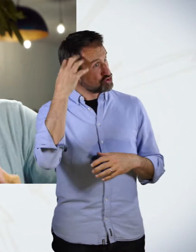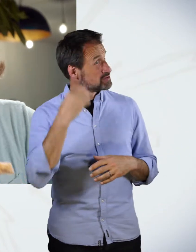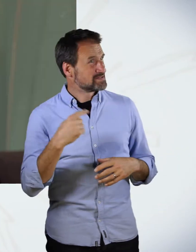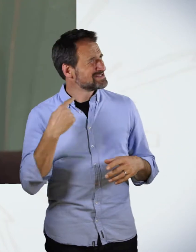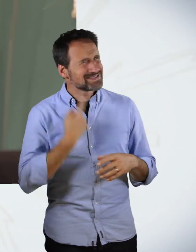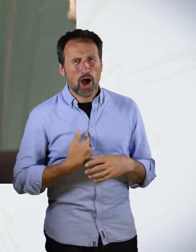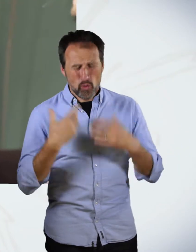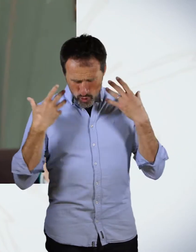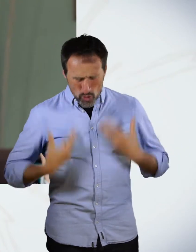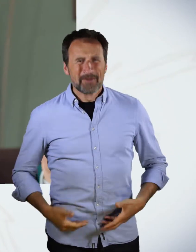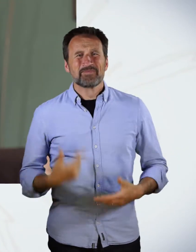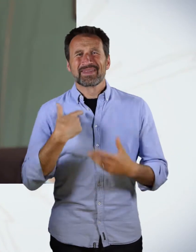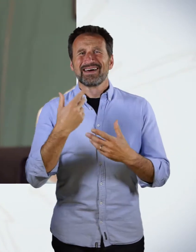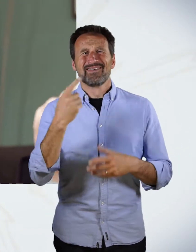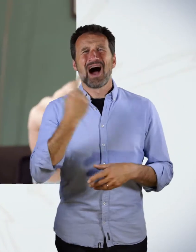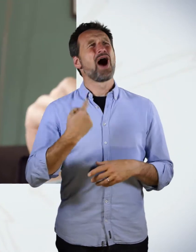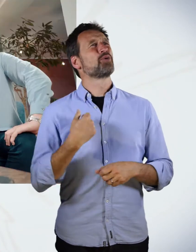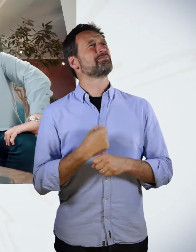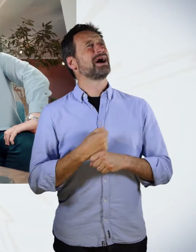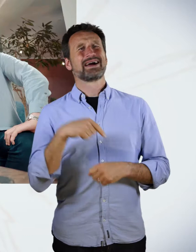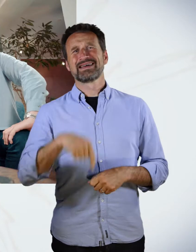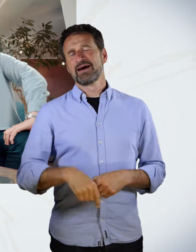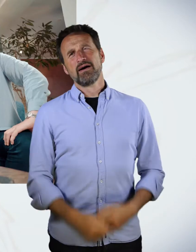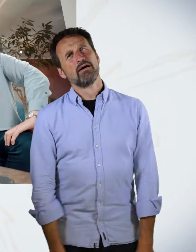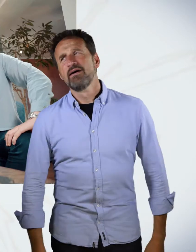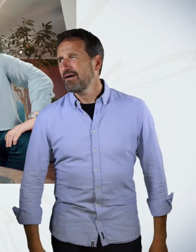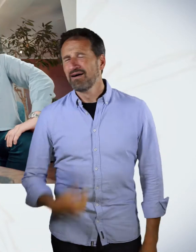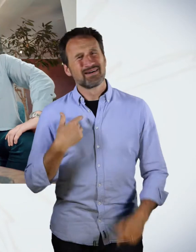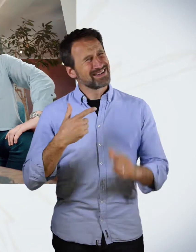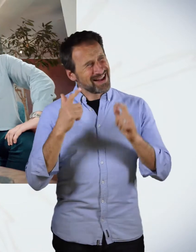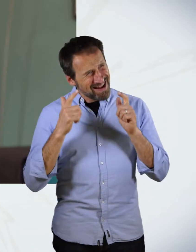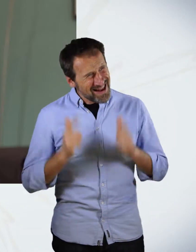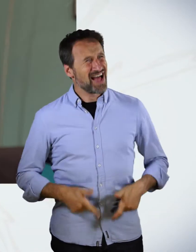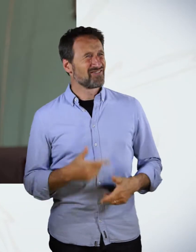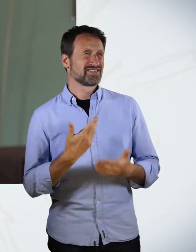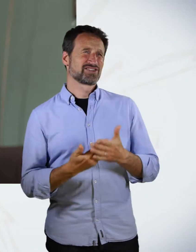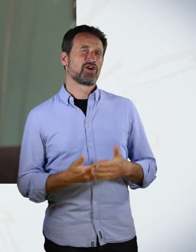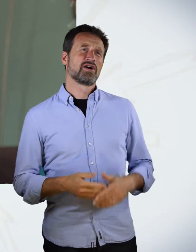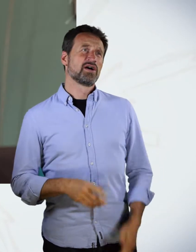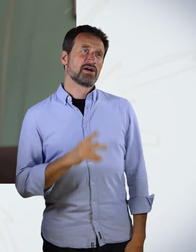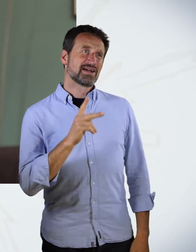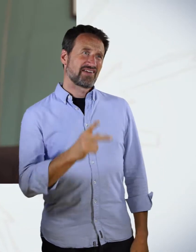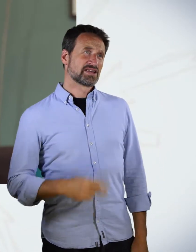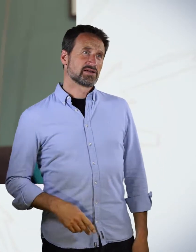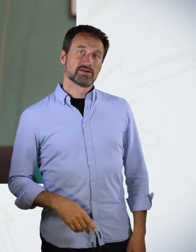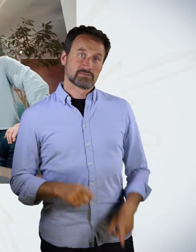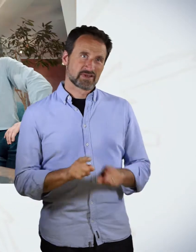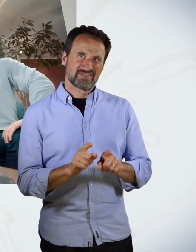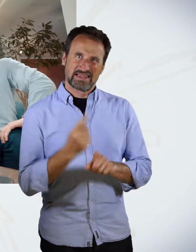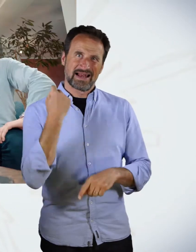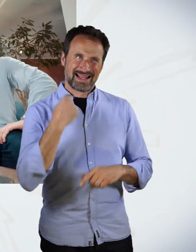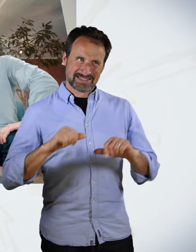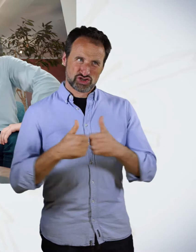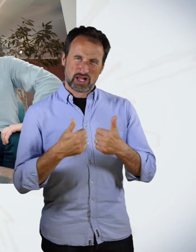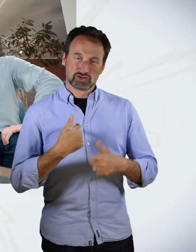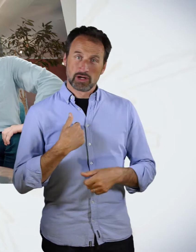so ein Moment wieder, wo ich mich frage, warum ich diesen Job hier mache. Und ich gar keinen Bock habe. Kevin, das war genau wie bei meiner letzten